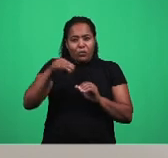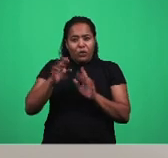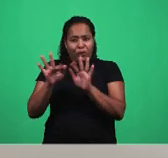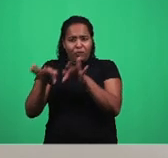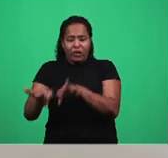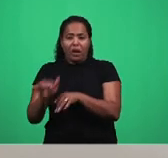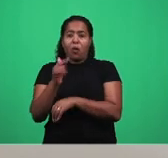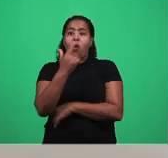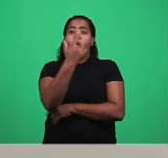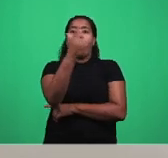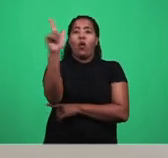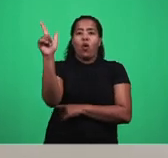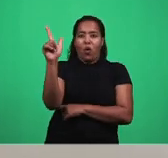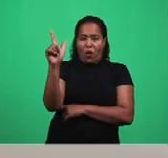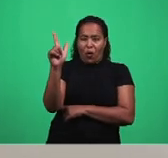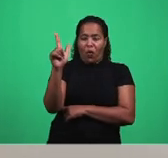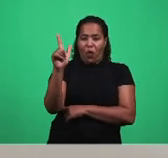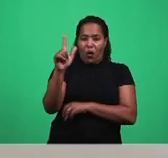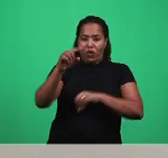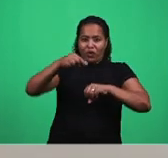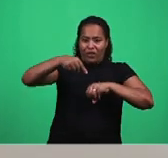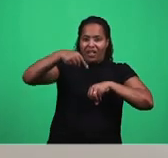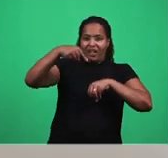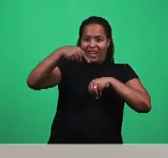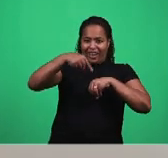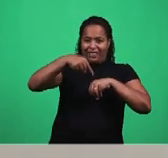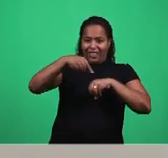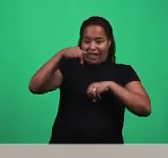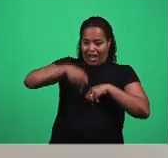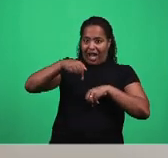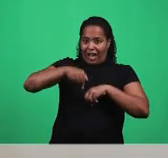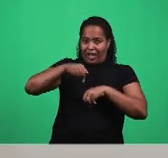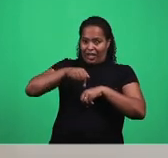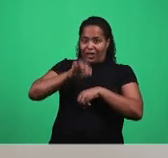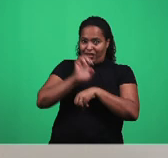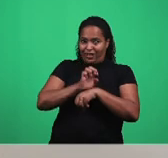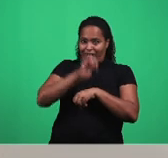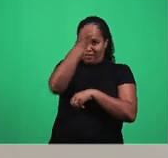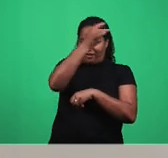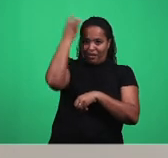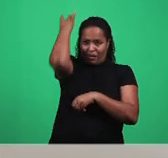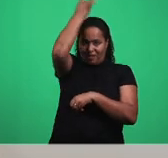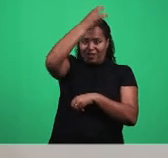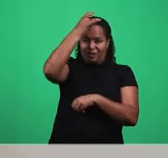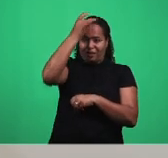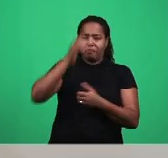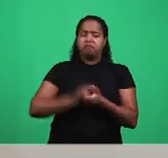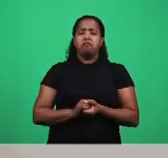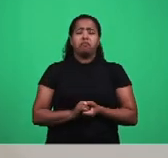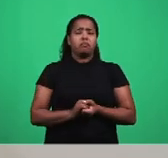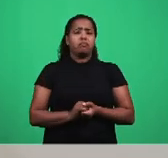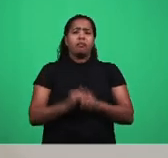L'autre commentaire vient de la chaîne ici à l'État du Espírito Santo.